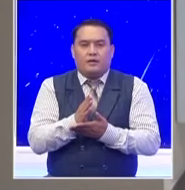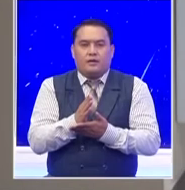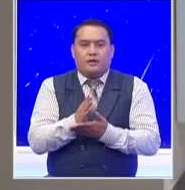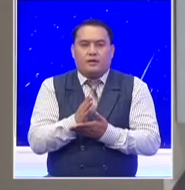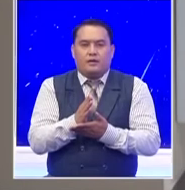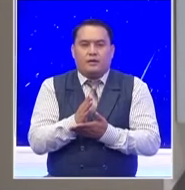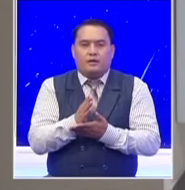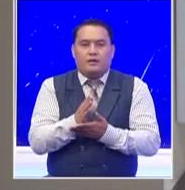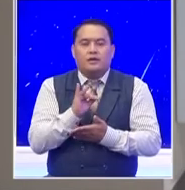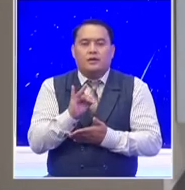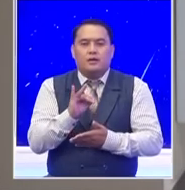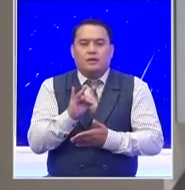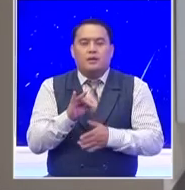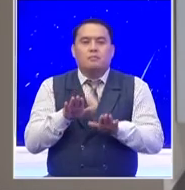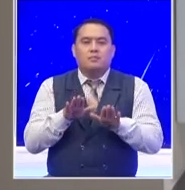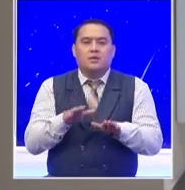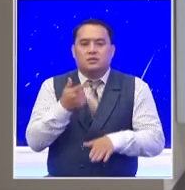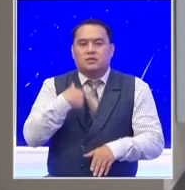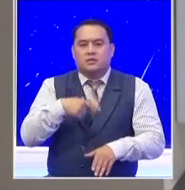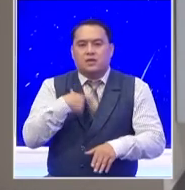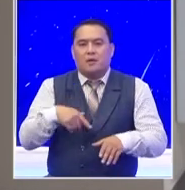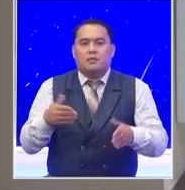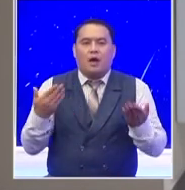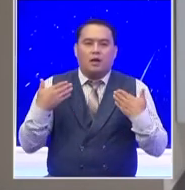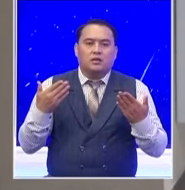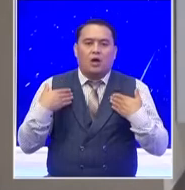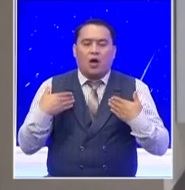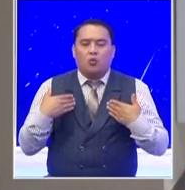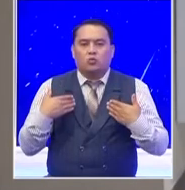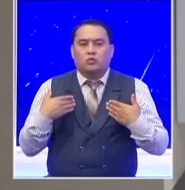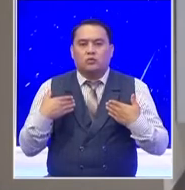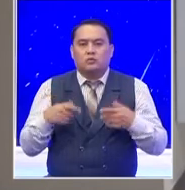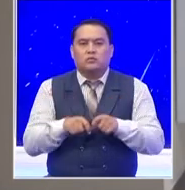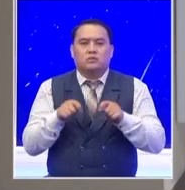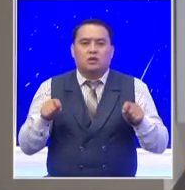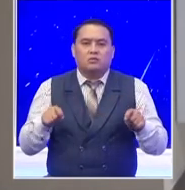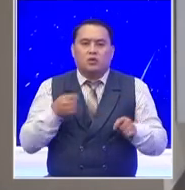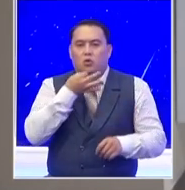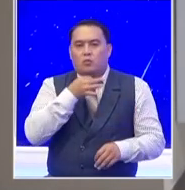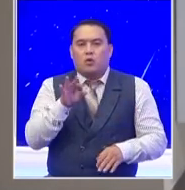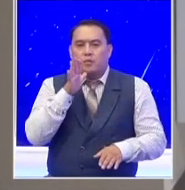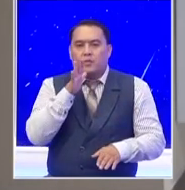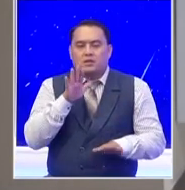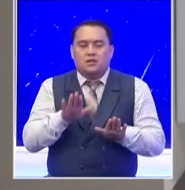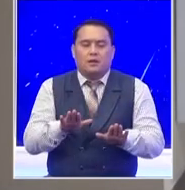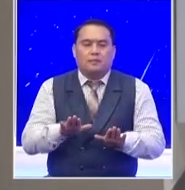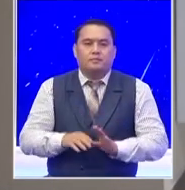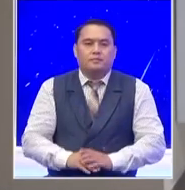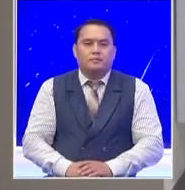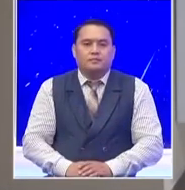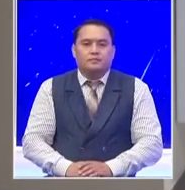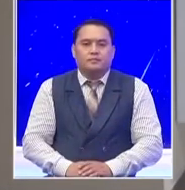дикие пляжи, где люди начали отдыхать, где это отсутствуют спасатели в